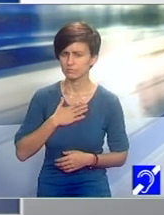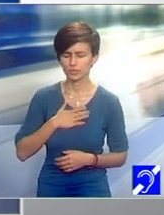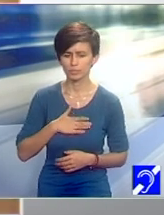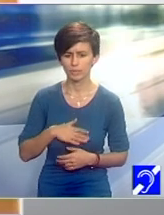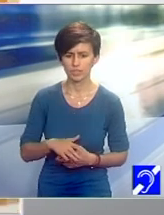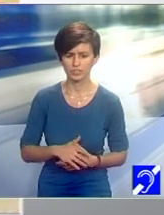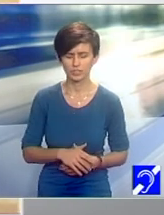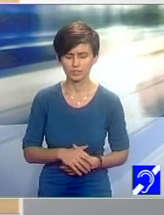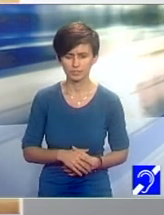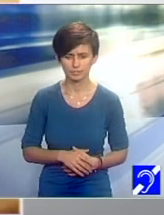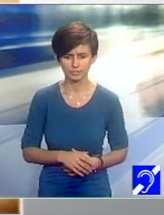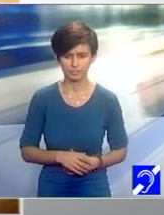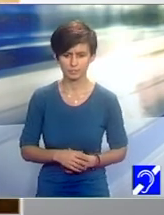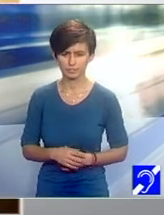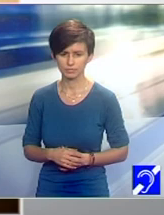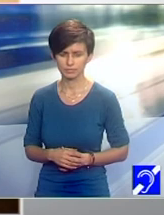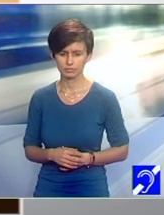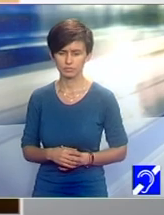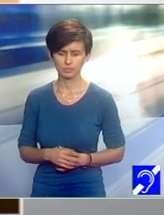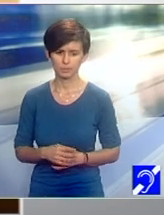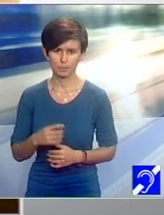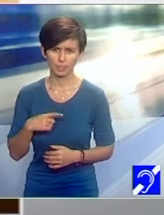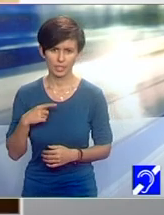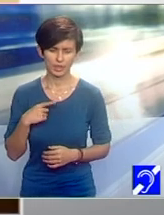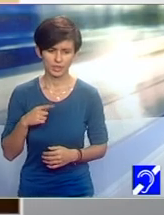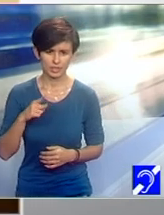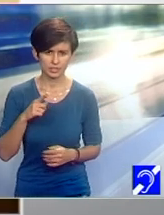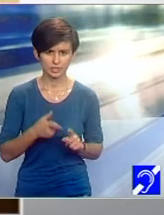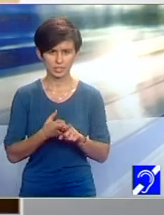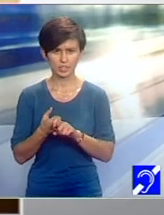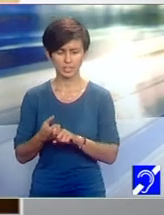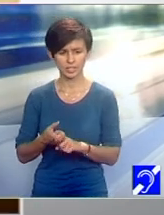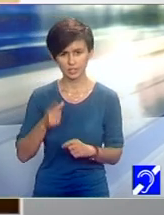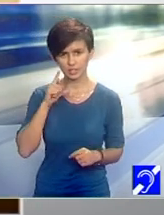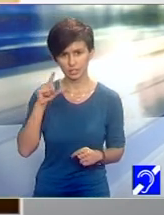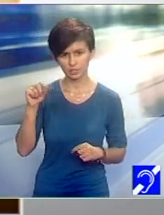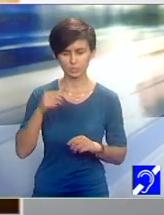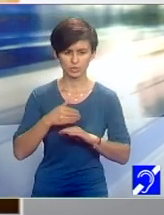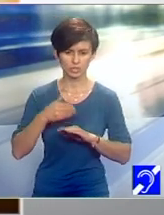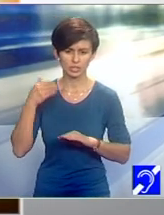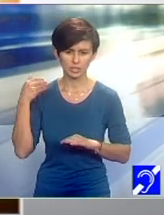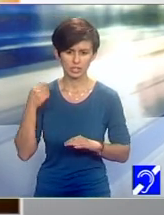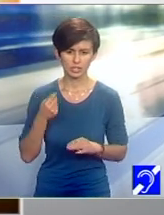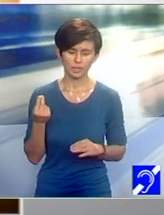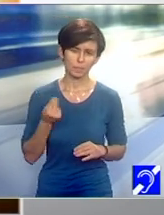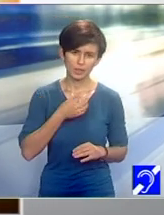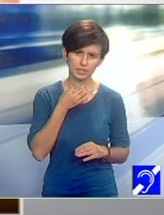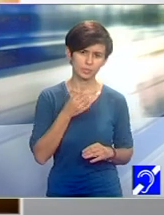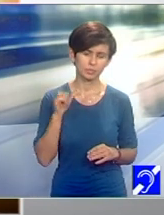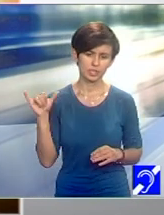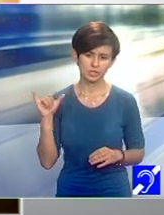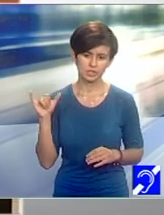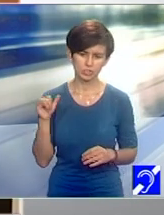oricine ar pune-o, pentru că e legată de răspunsul anterior. Spunea cineva odată, zilnic au